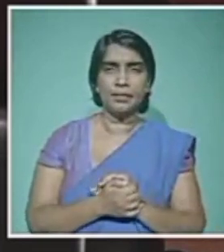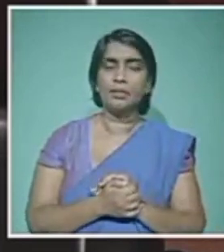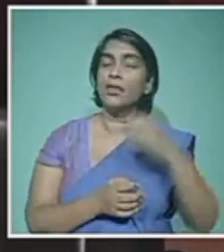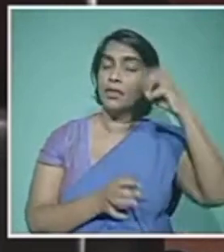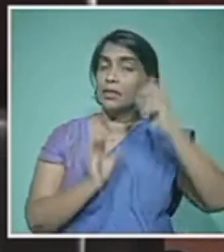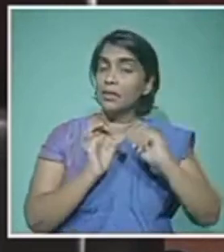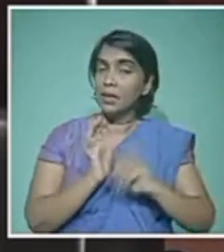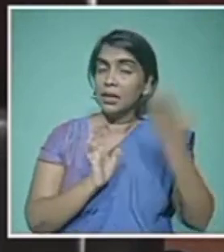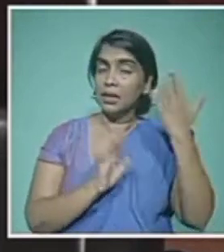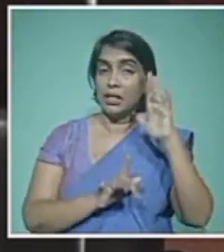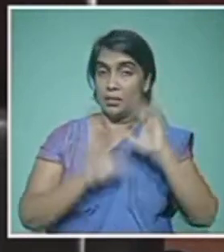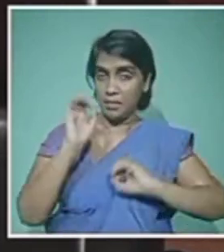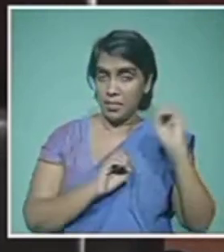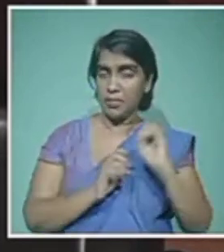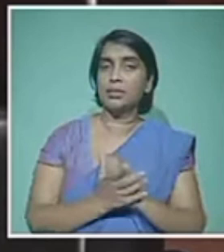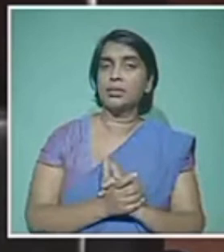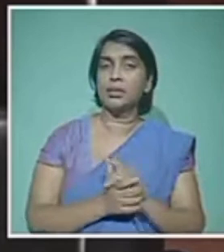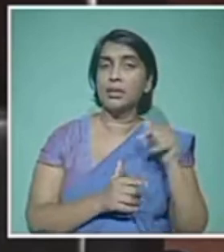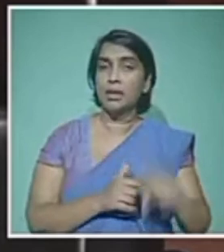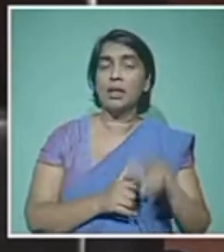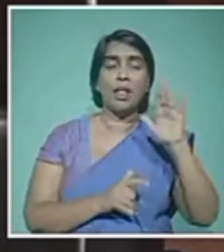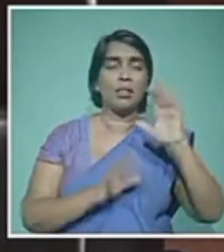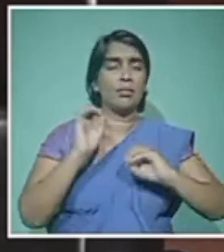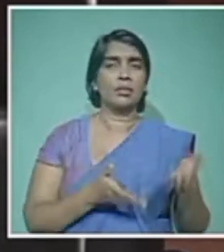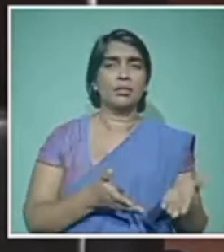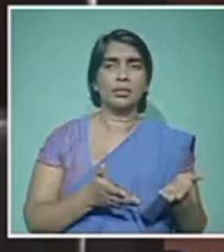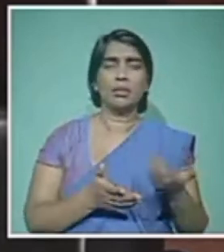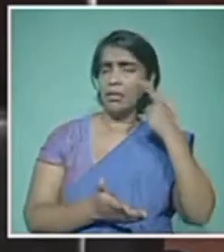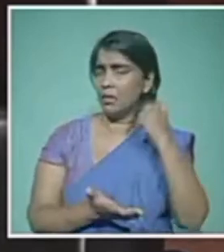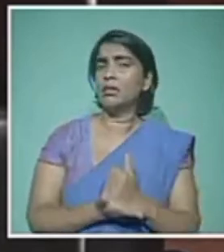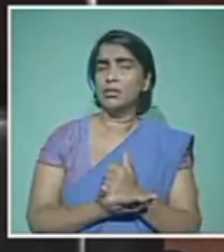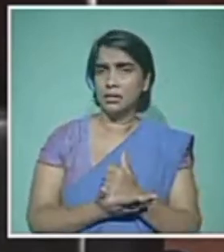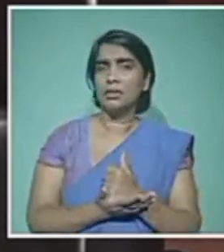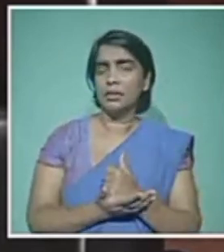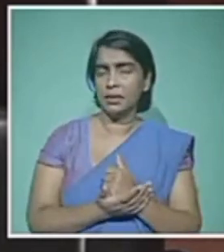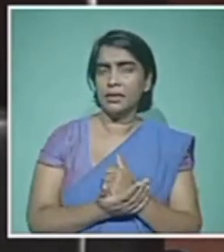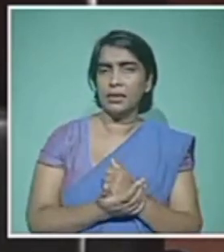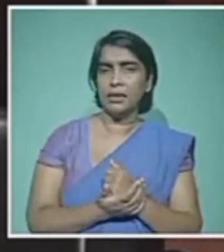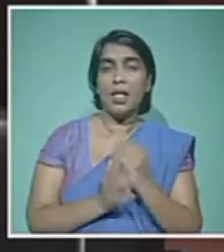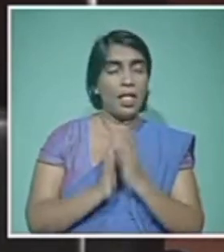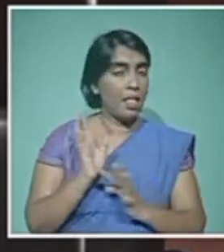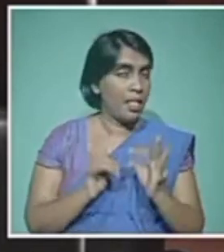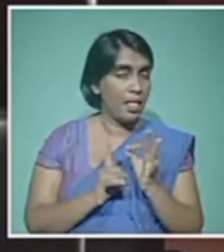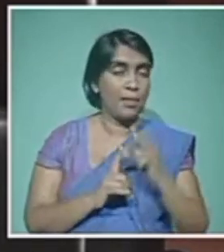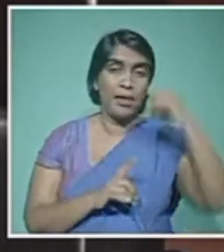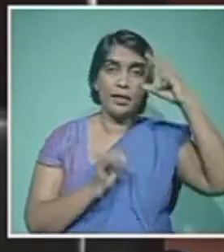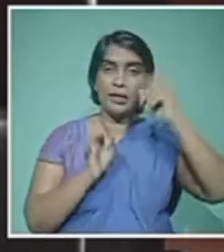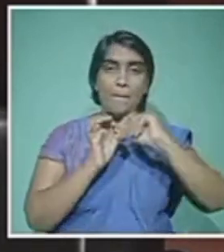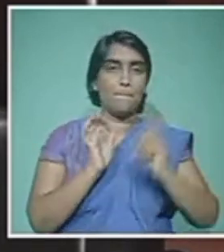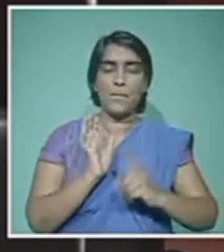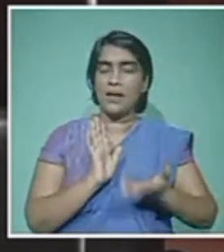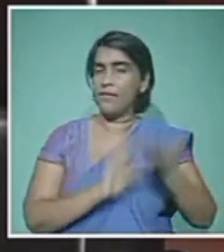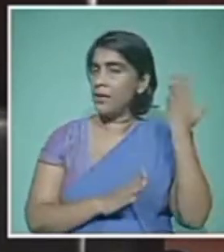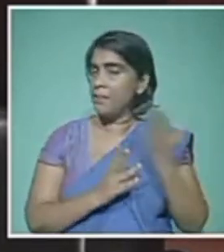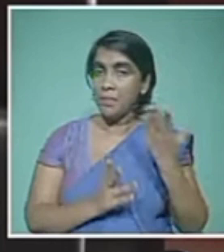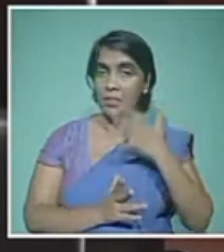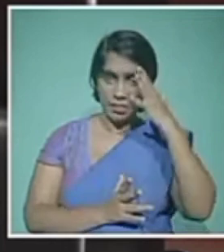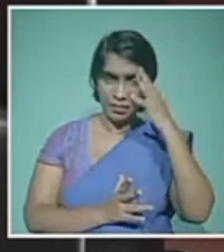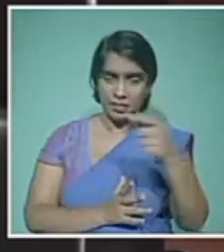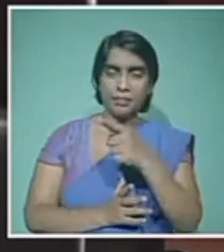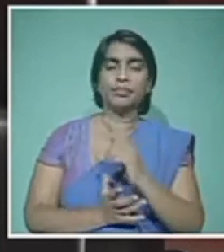බලයක් ගියේ මාසේ 75යි. මේකේ 75යි. මේක දරා ගන්න පුළුවන්ද? ඇමතිවරයාට විදුලි බිල වැඩි කරන්න බෑ. ඒක මතක